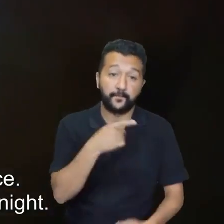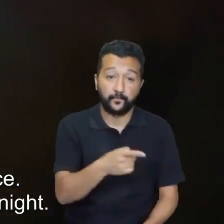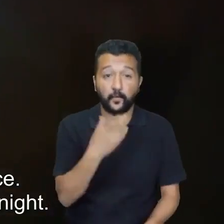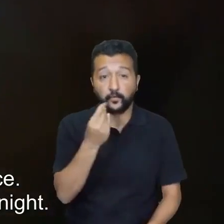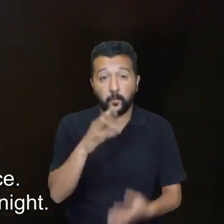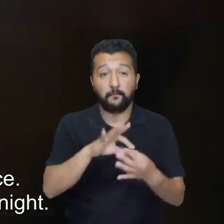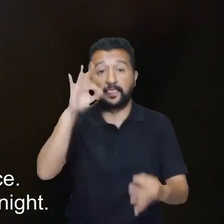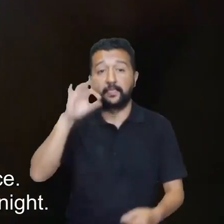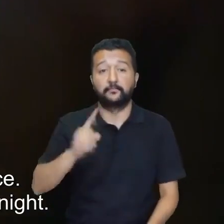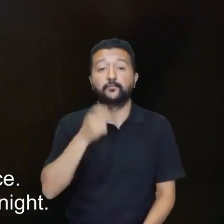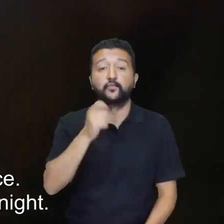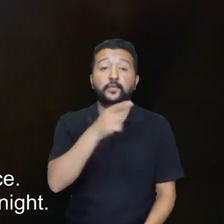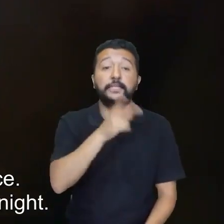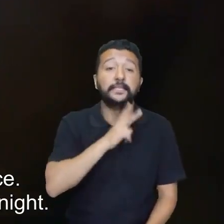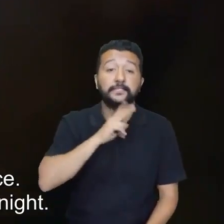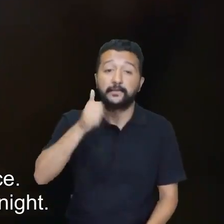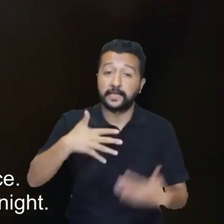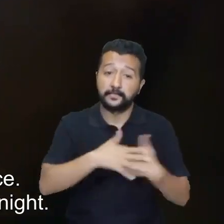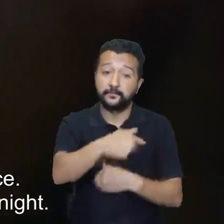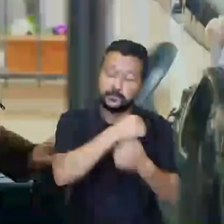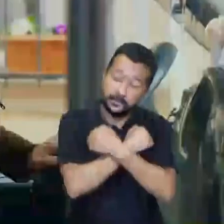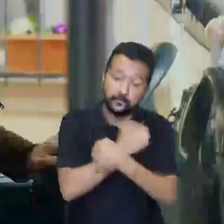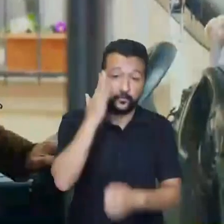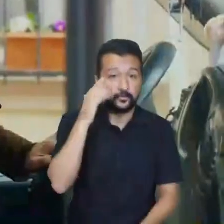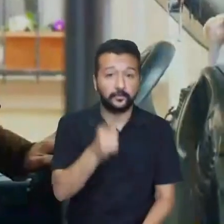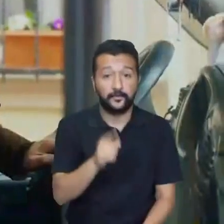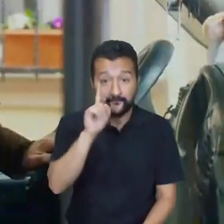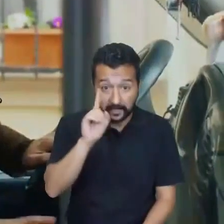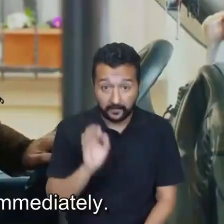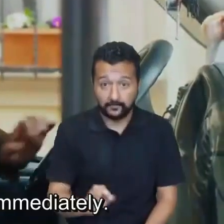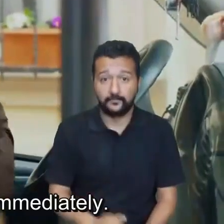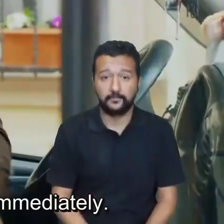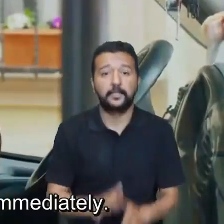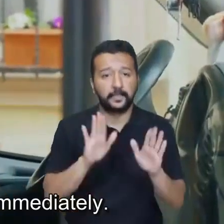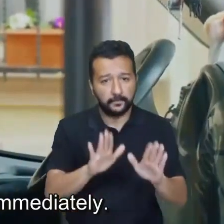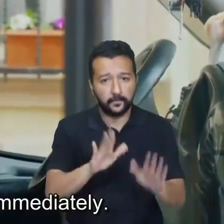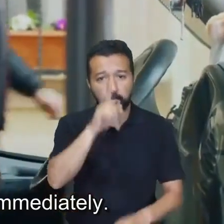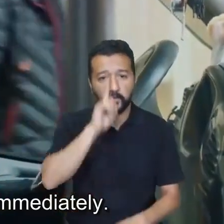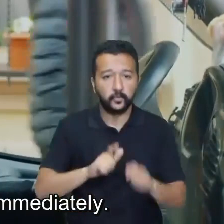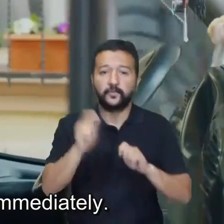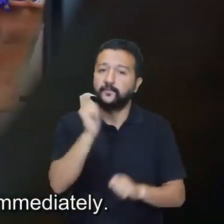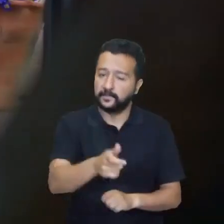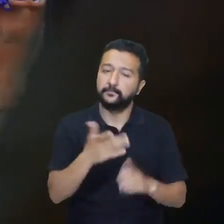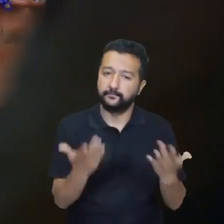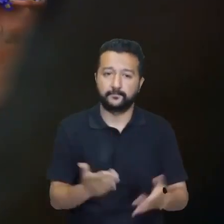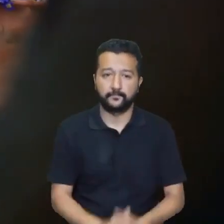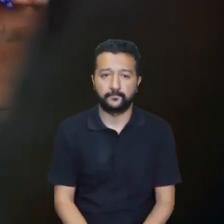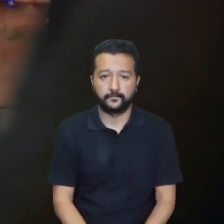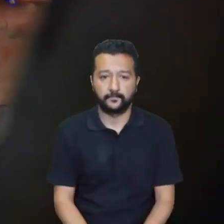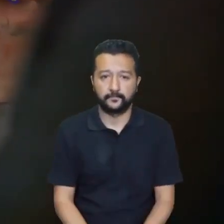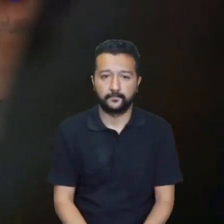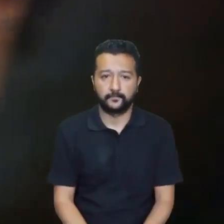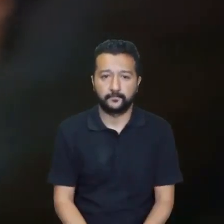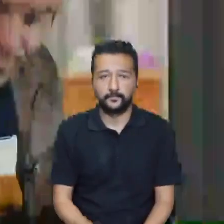çok nadide bir parça bu. Teyzem her gece buna sarılıp uyur. Ah. Tamam. 100 kağıt çalışır hemen. Elini cebine